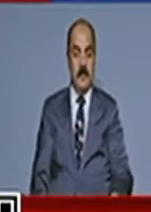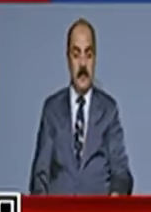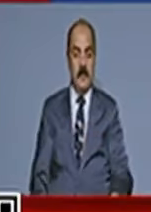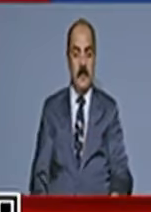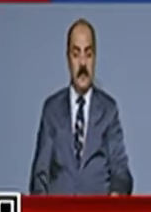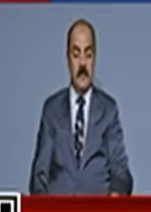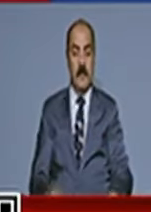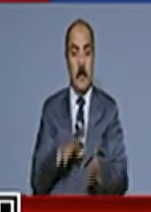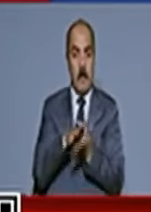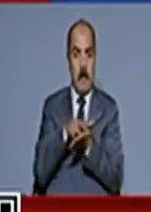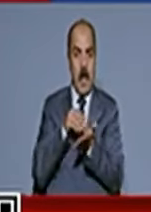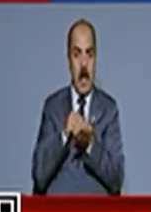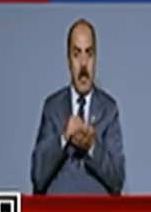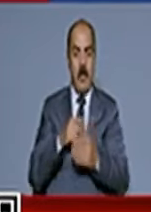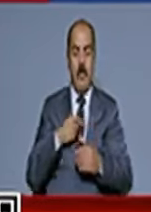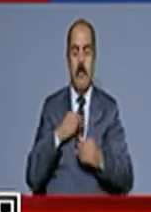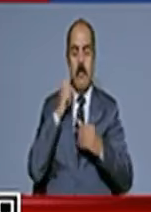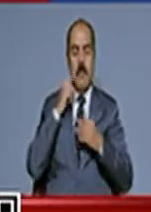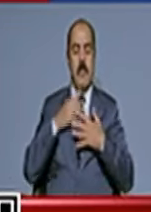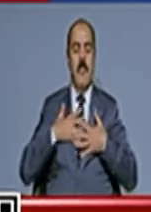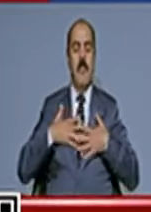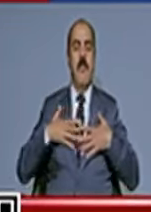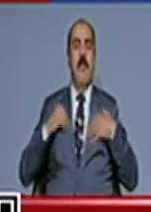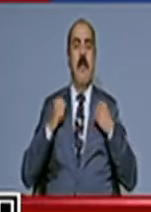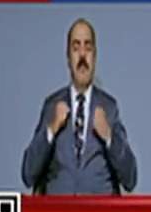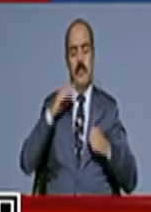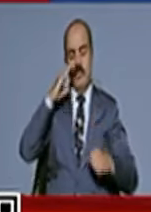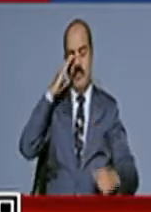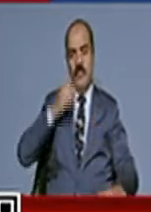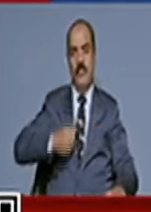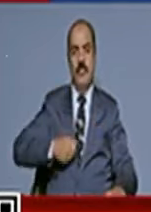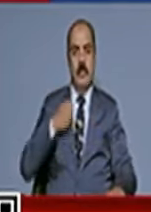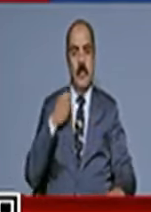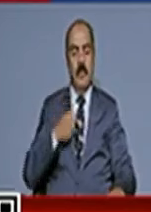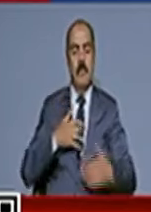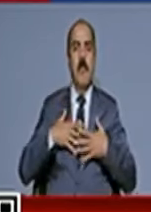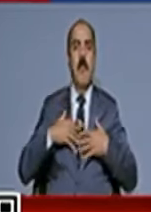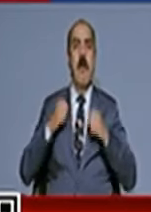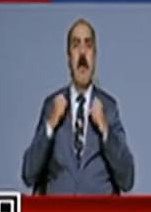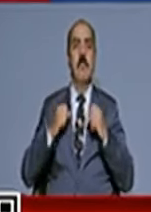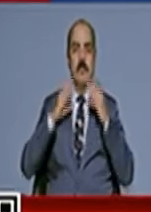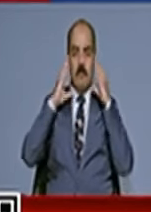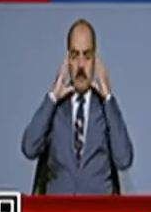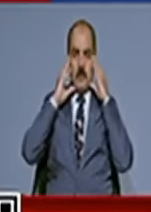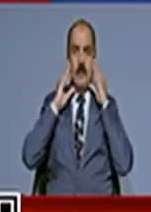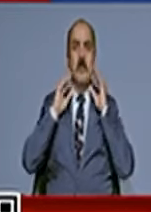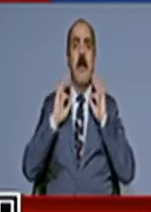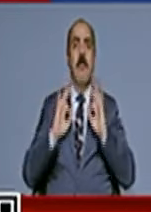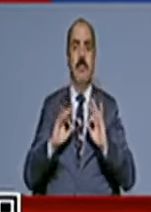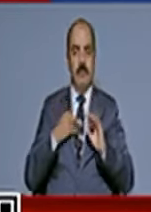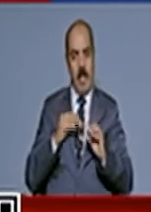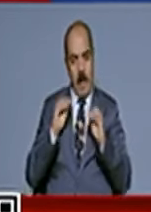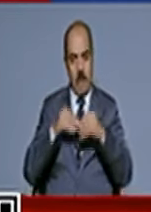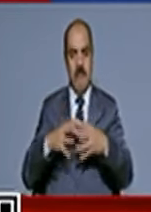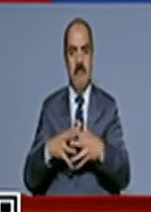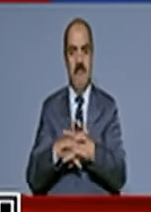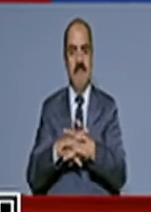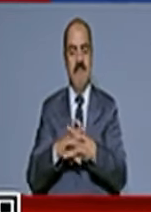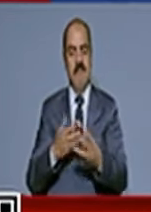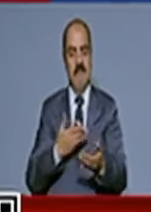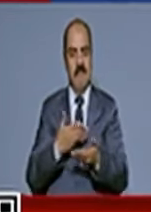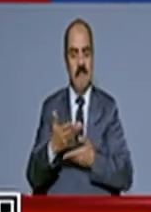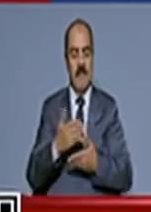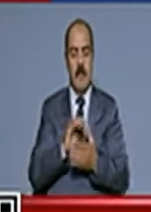أود في البداية أن أعرب عن خالص تقديري وسعادتي بالمشاركة الكريمة